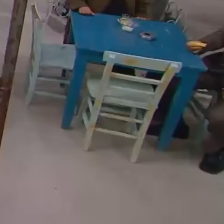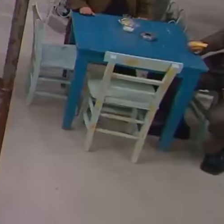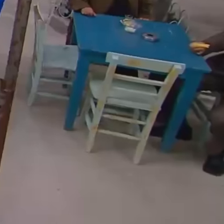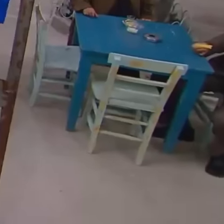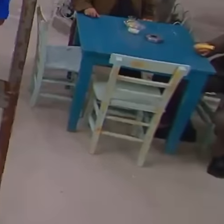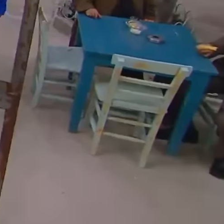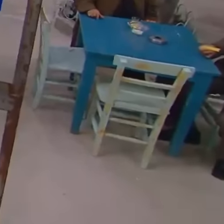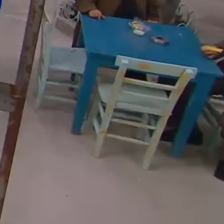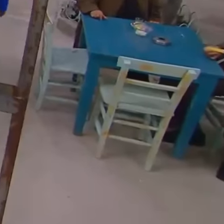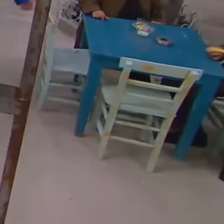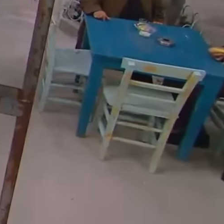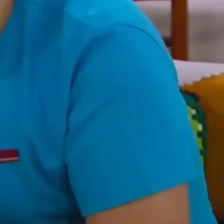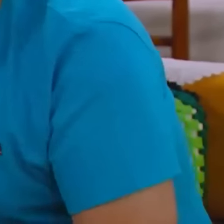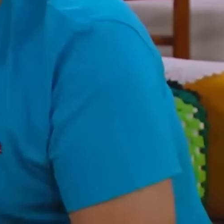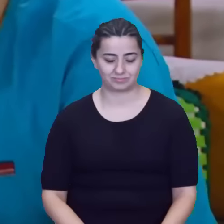Bahtiyar kaşar yiyor.